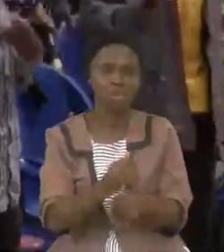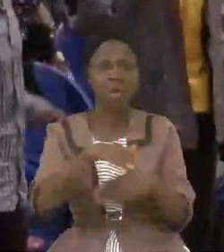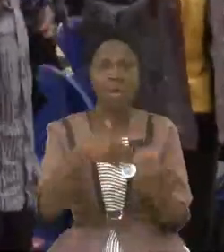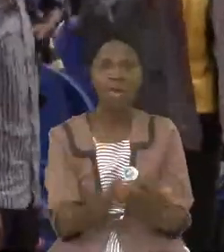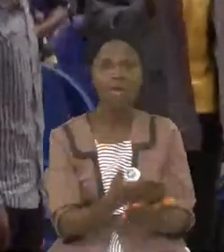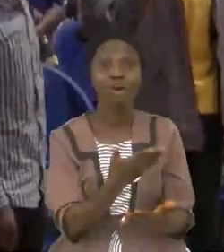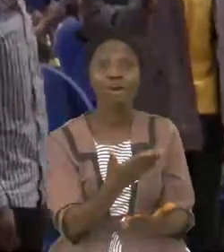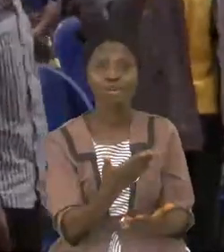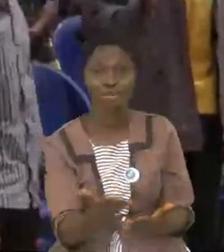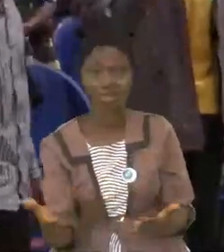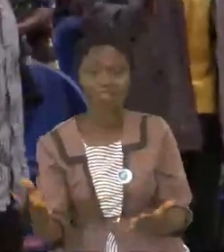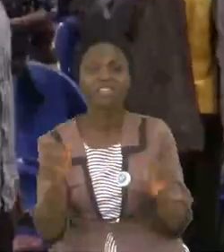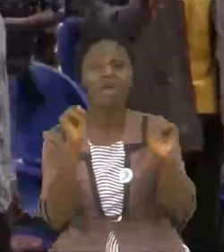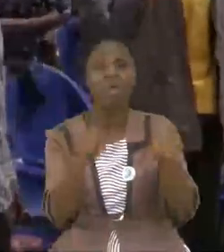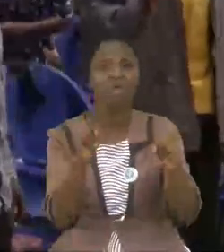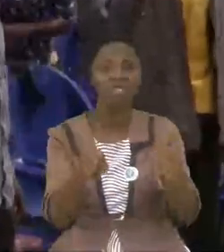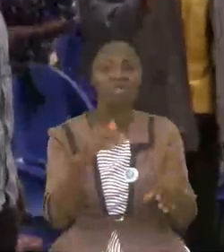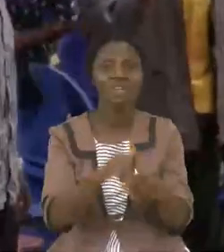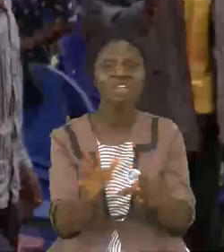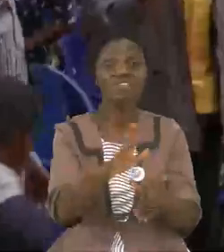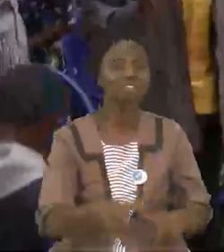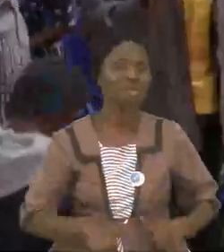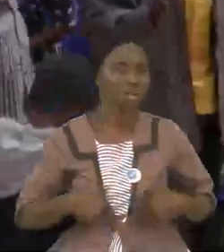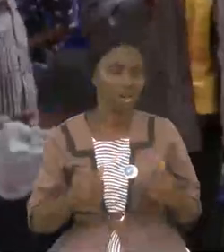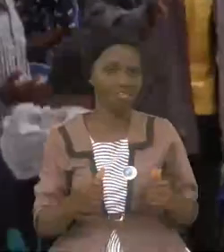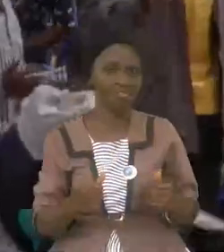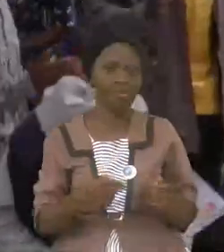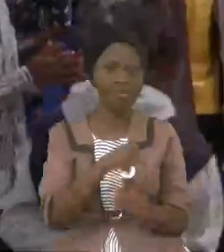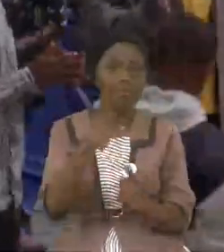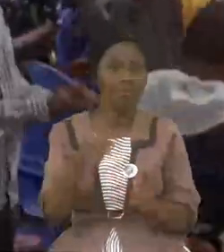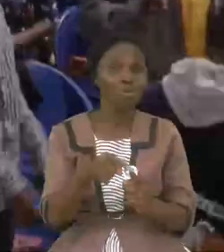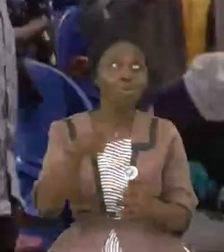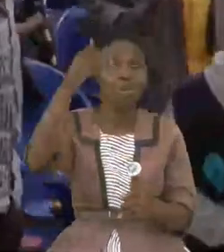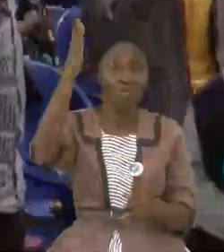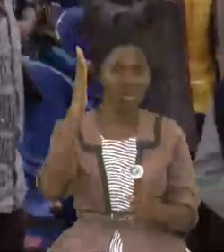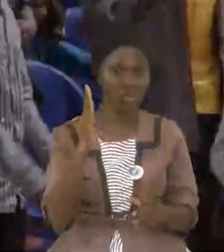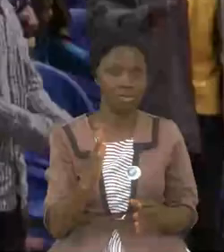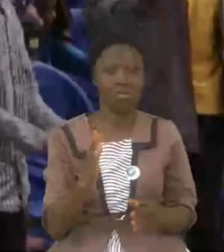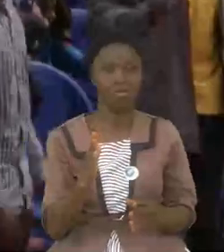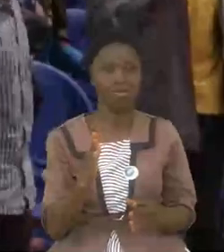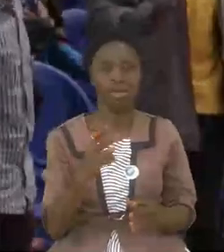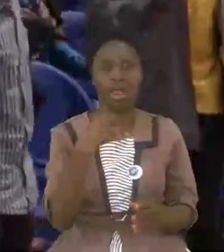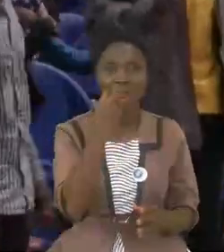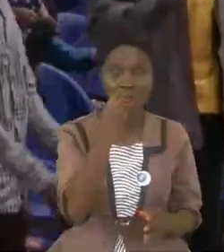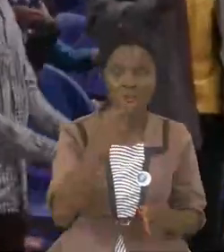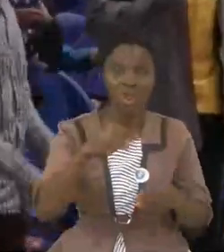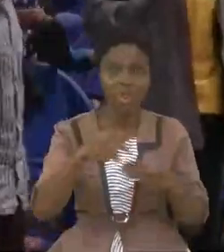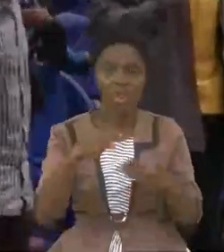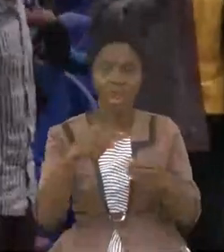puissance, que Dieu accomplisse toutes bonnes choses possibles dans ta vie.